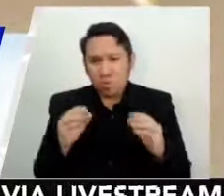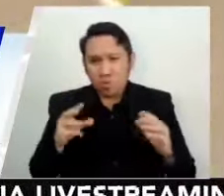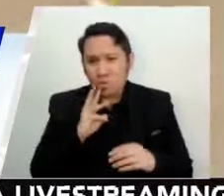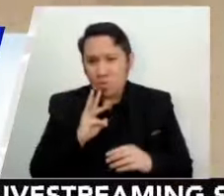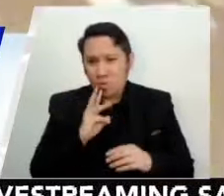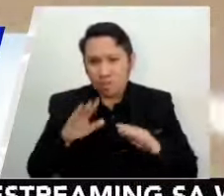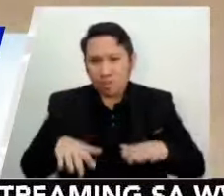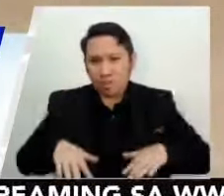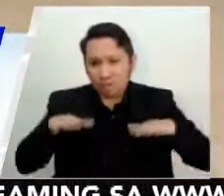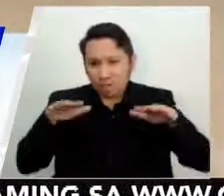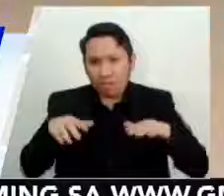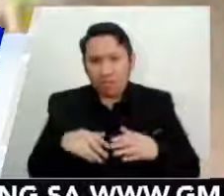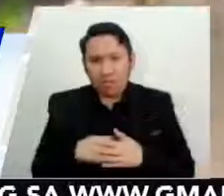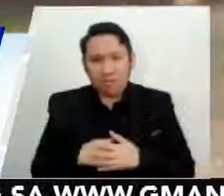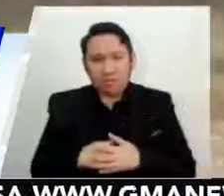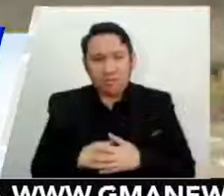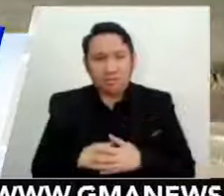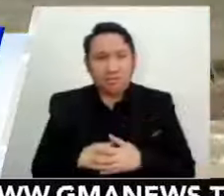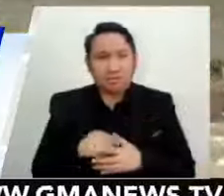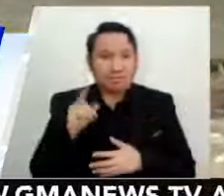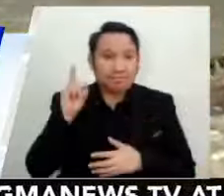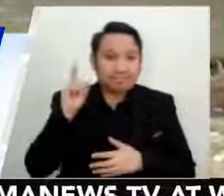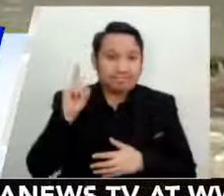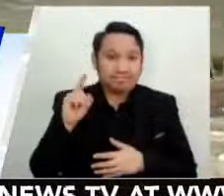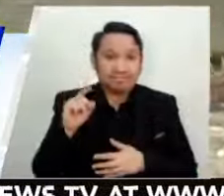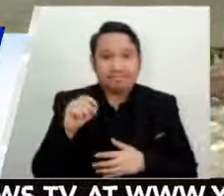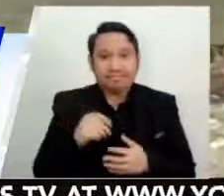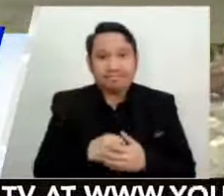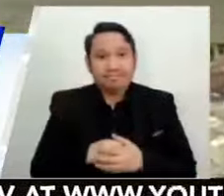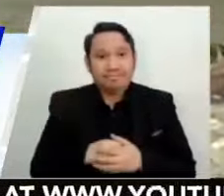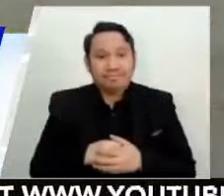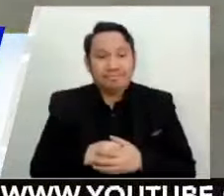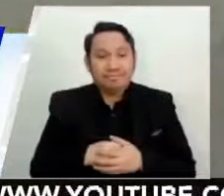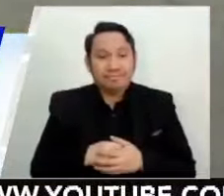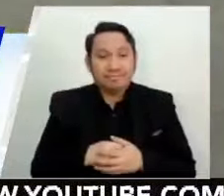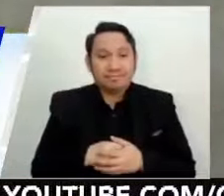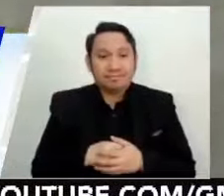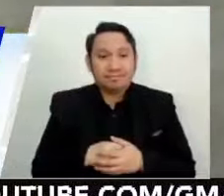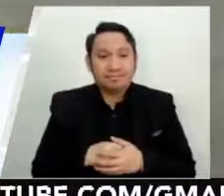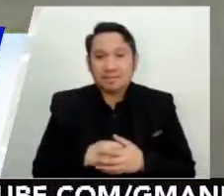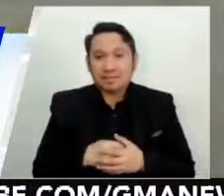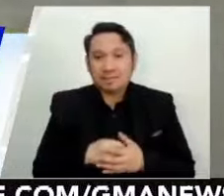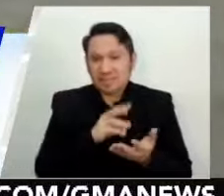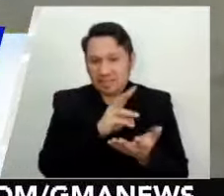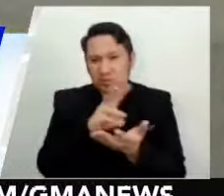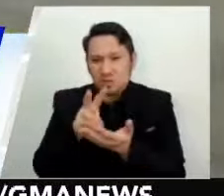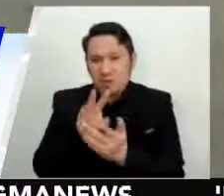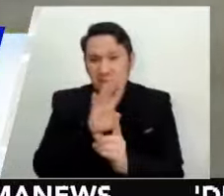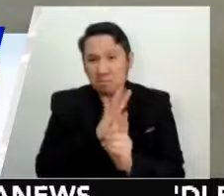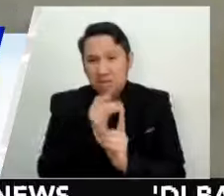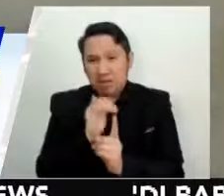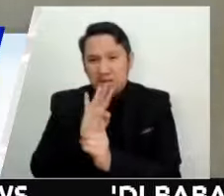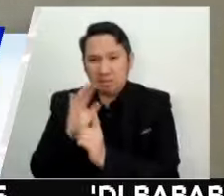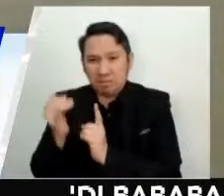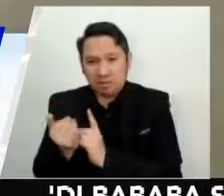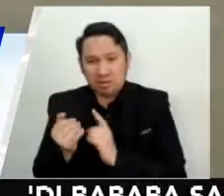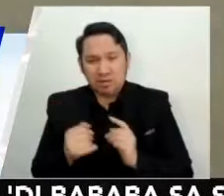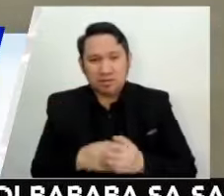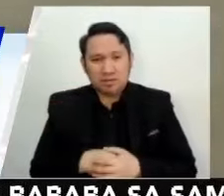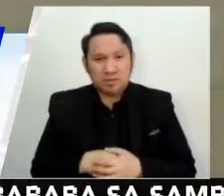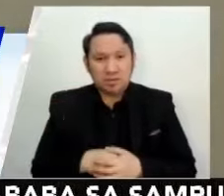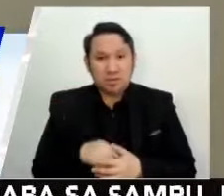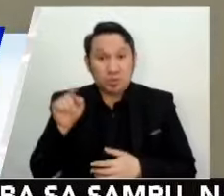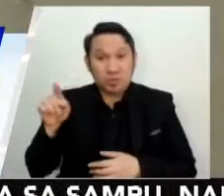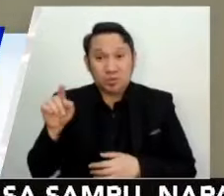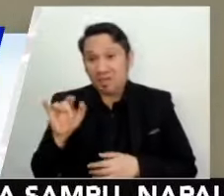sa Kasiguran ang Barangay Marikit at Barangay Tinib, habang isolated naman ang Barangay Esperanza. Ang mga